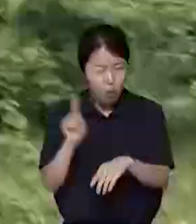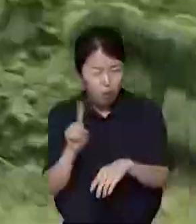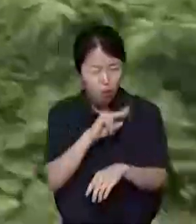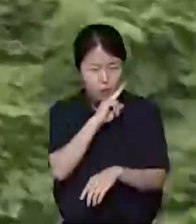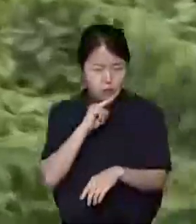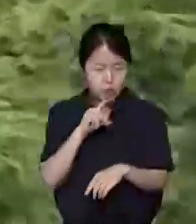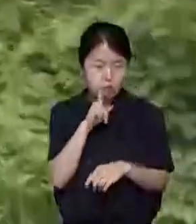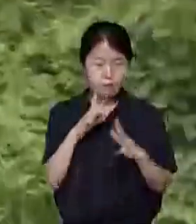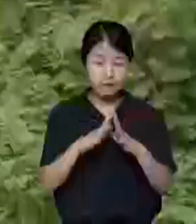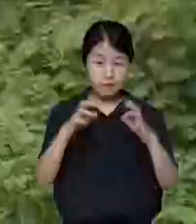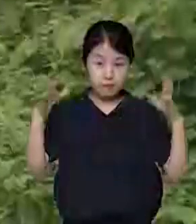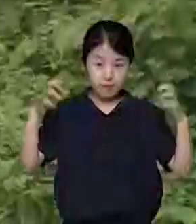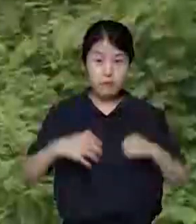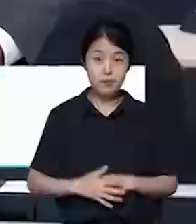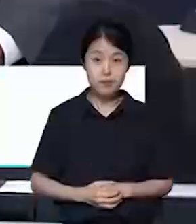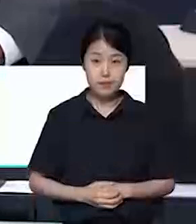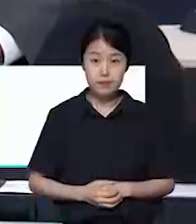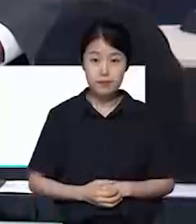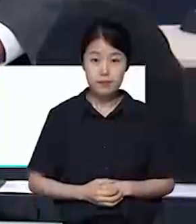KBC 고영민입니다.